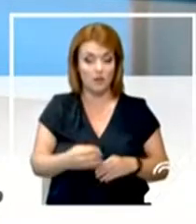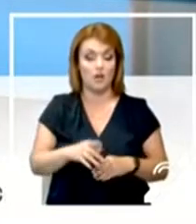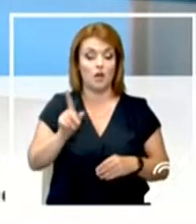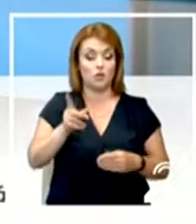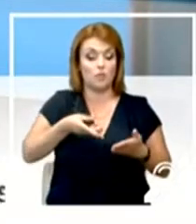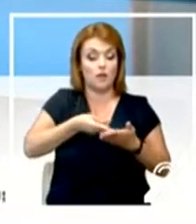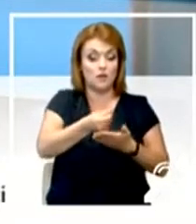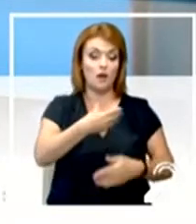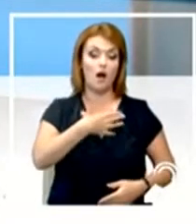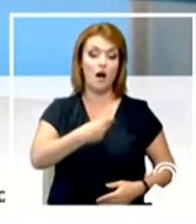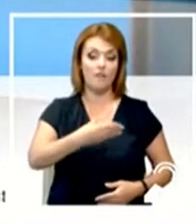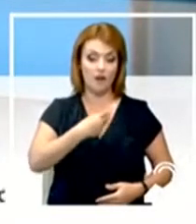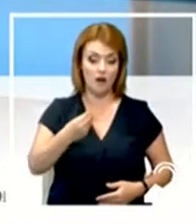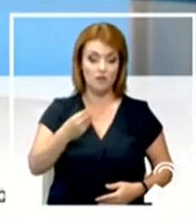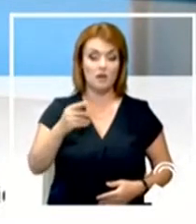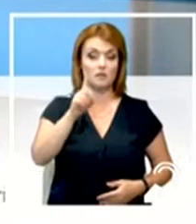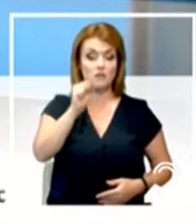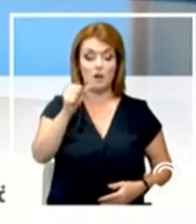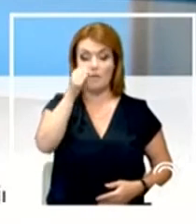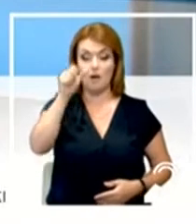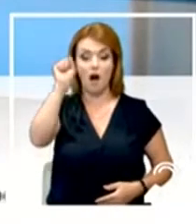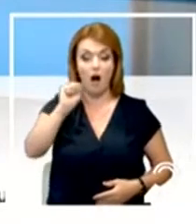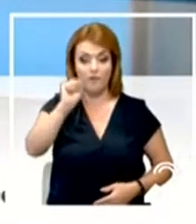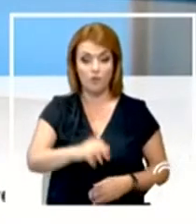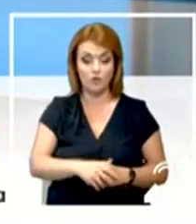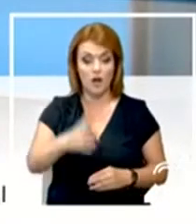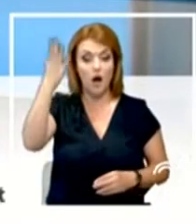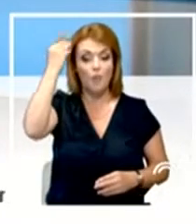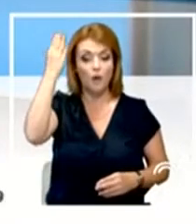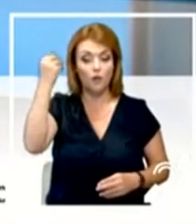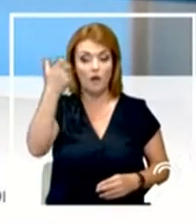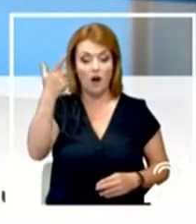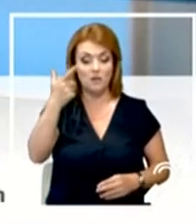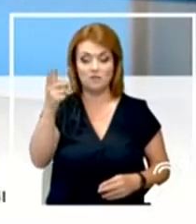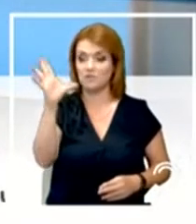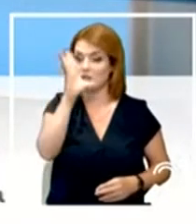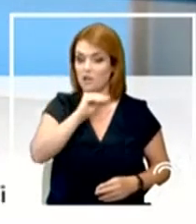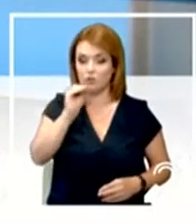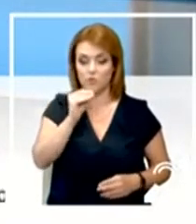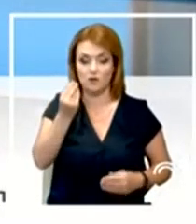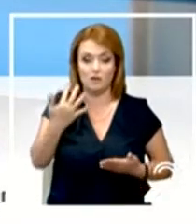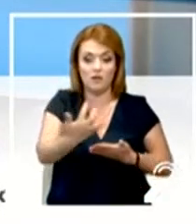pentru consumul din luna august. Moldova Gaz nu a reușit însă să adune suma necesară, iar